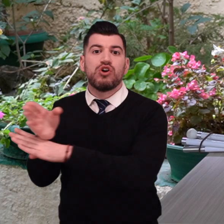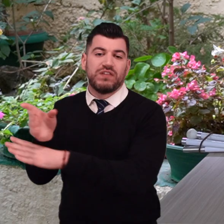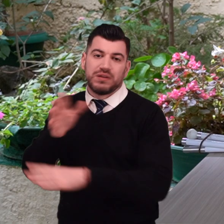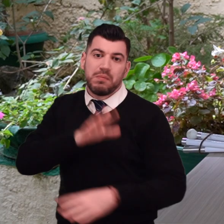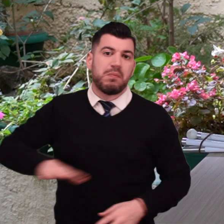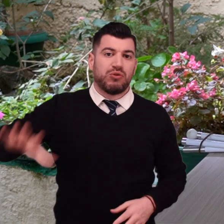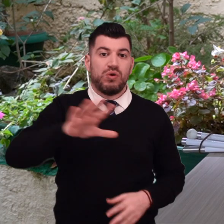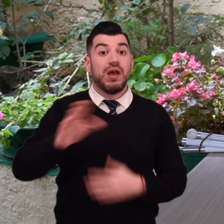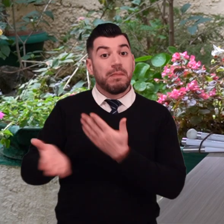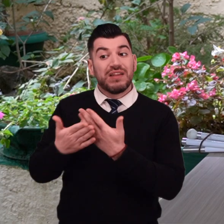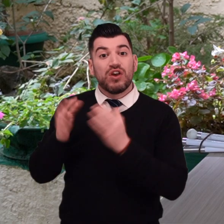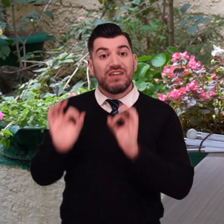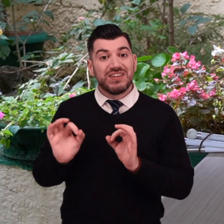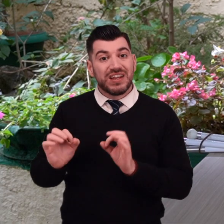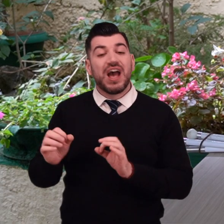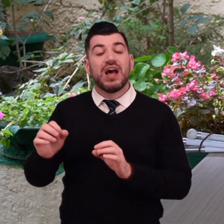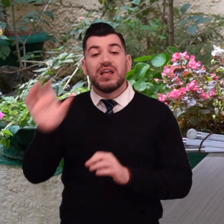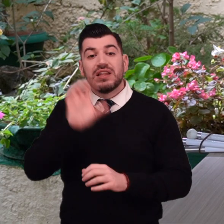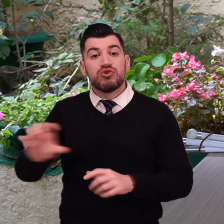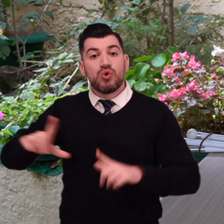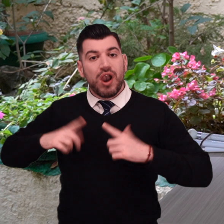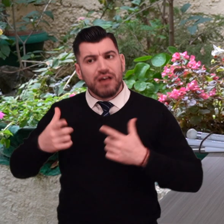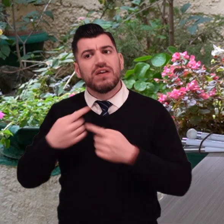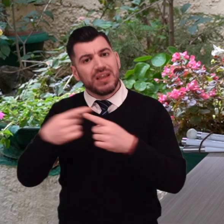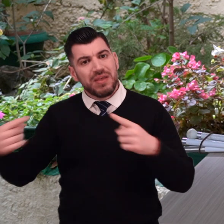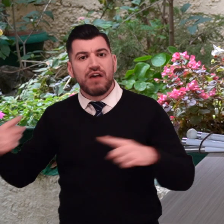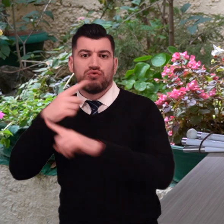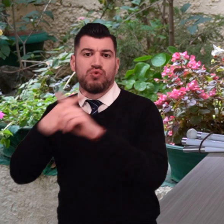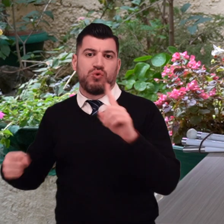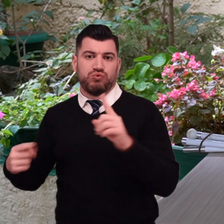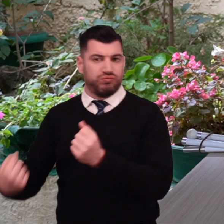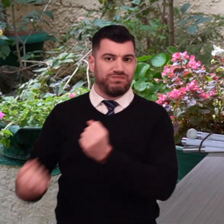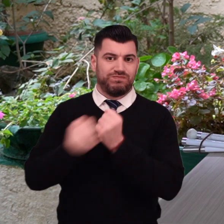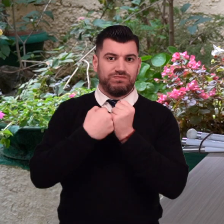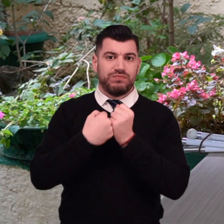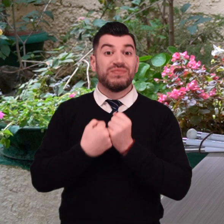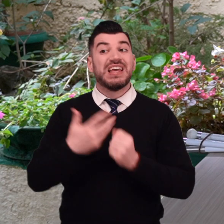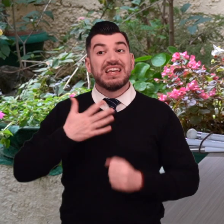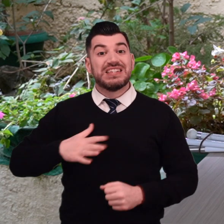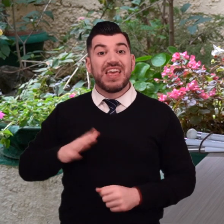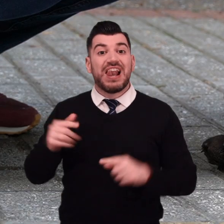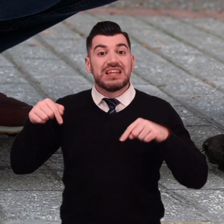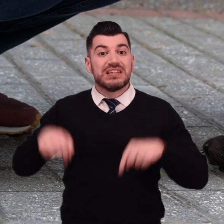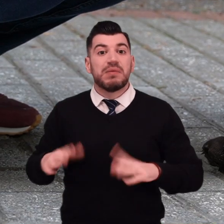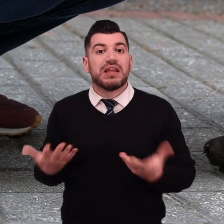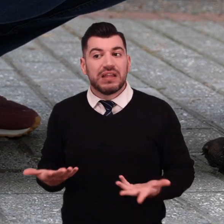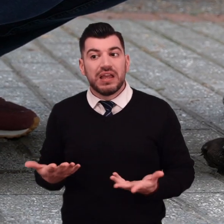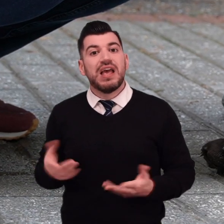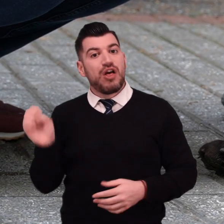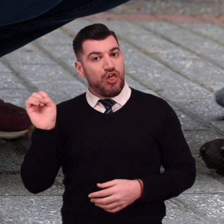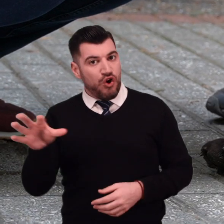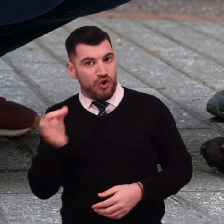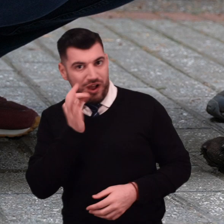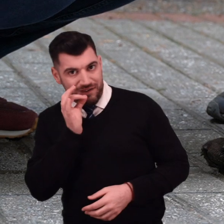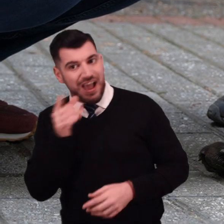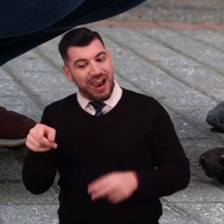χορηγών. Λοιπόν, αλλά σε ήθελα σήμερα, γι' αυτό βρεθήκαμε εδώ, για να κεράσω καφεδάκι βέβαια, να γνωρίσεις την Τζόι, να πάτε και